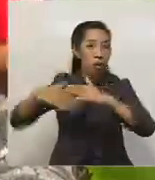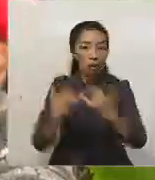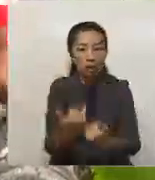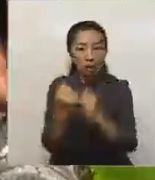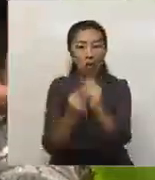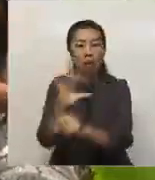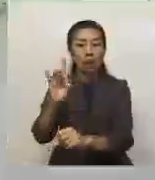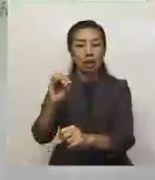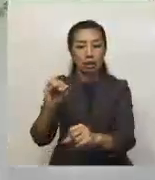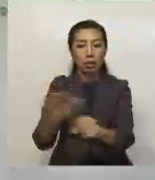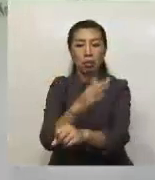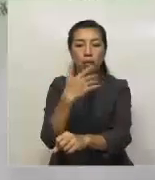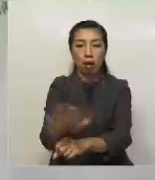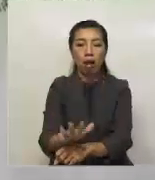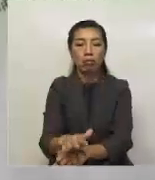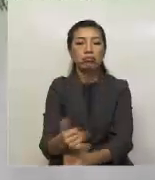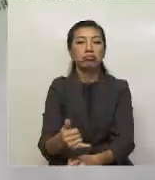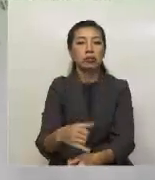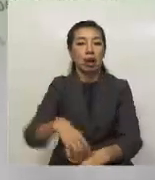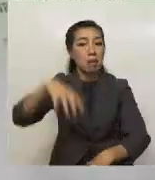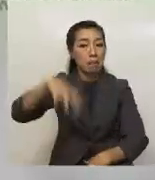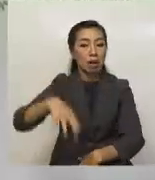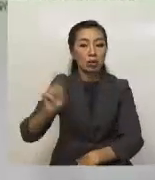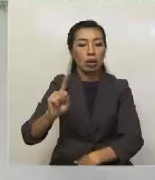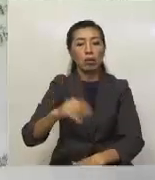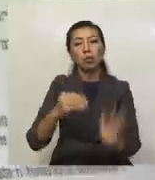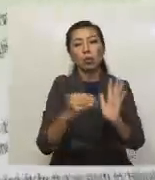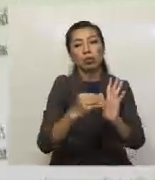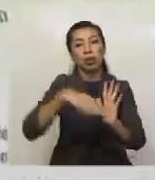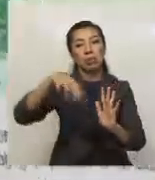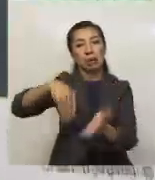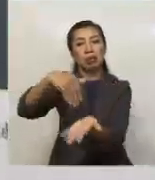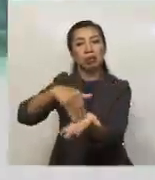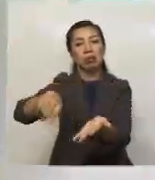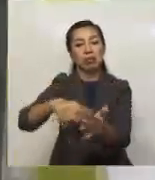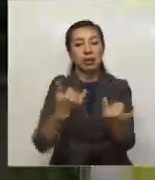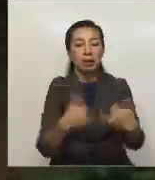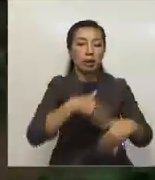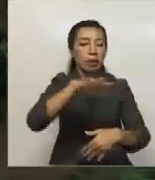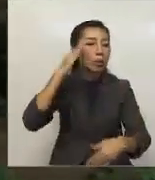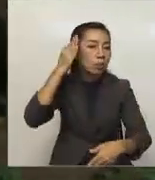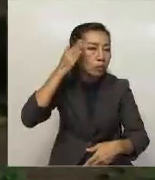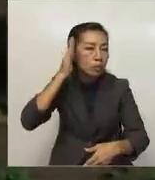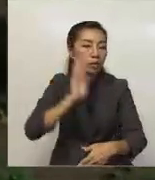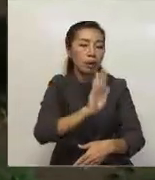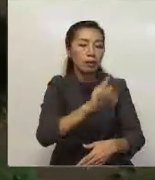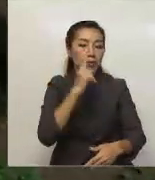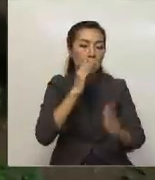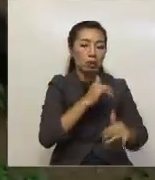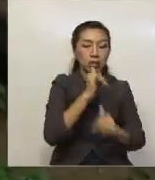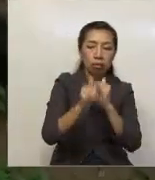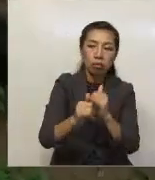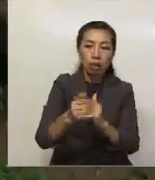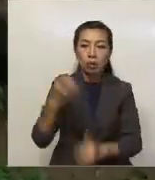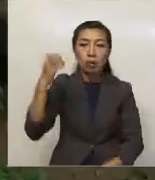างกรุงเทพมหานครได้กลายเป็นความทรงจำตลอดไปค่ะหลายคนก็นำกล้องถ่ายรูปรวมทั้งโทรศัพท์มือถือยกขึ้นถ่าย